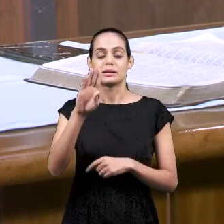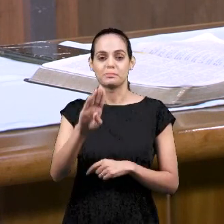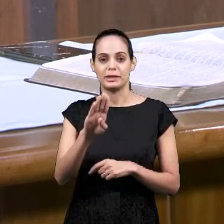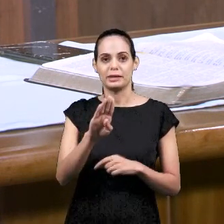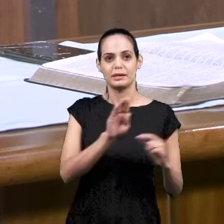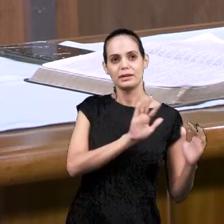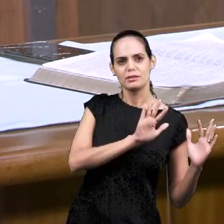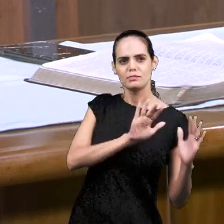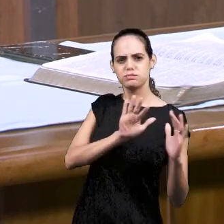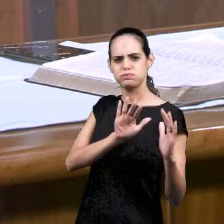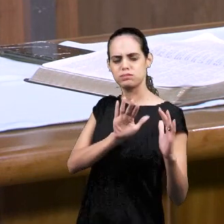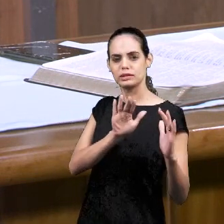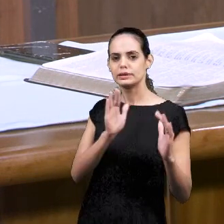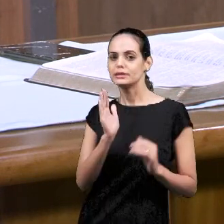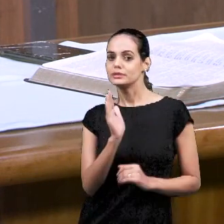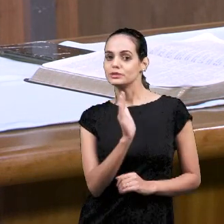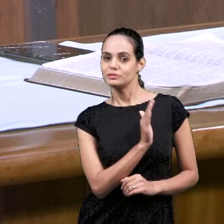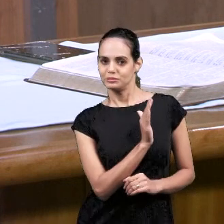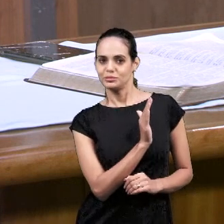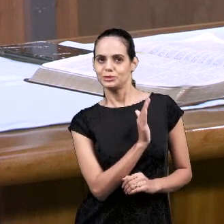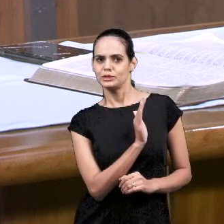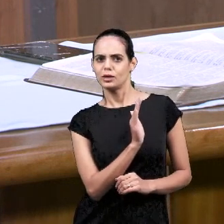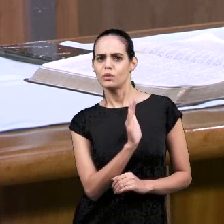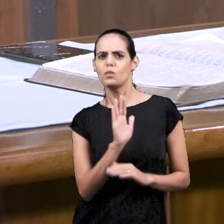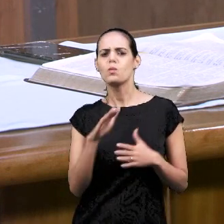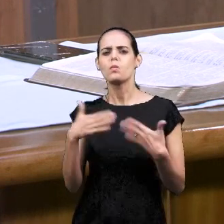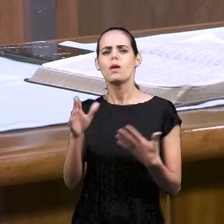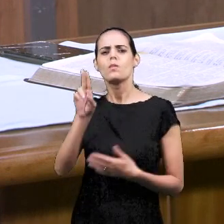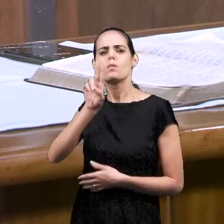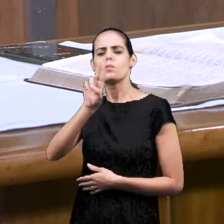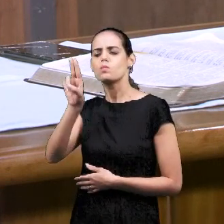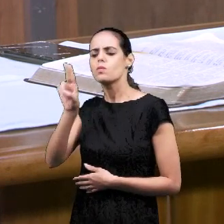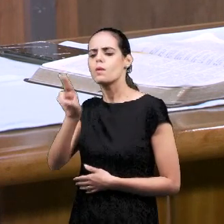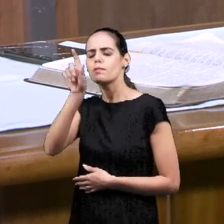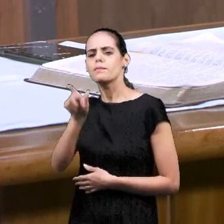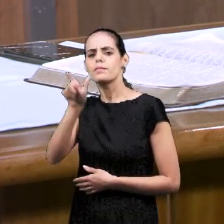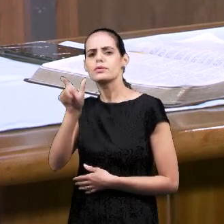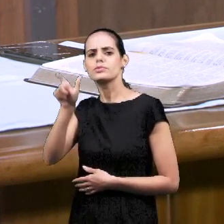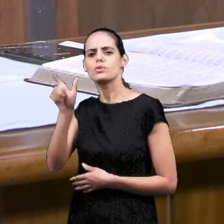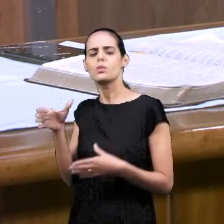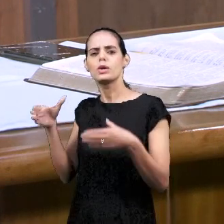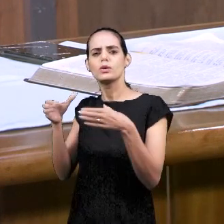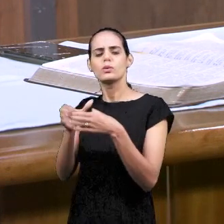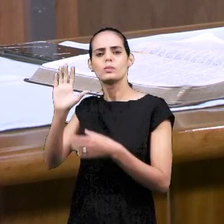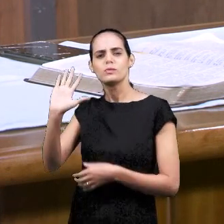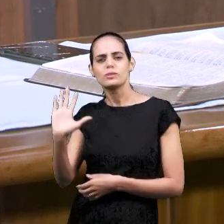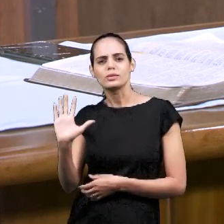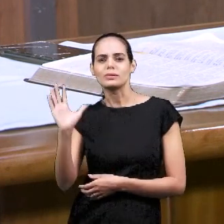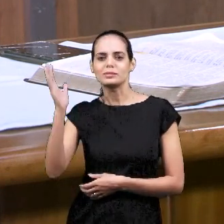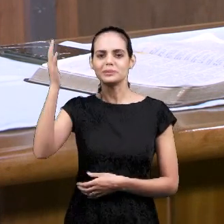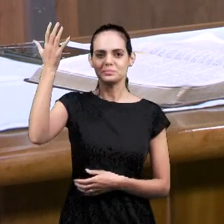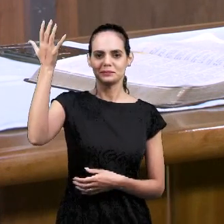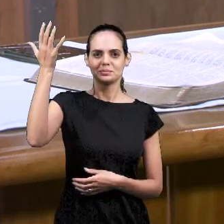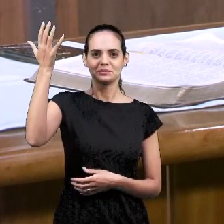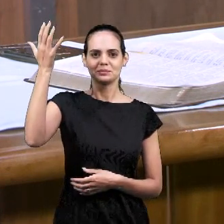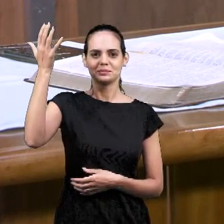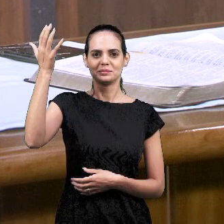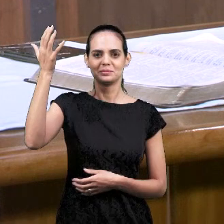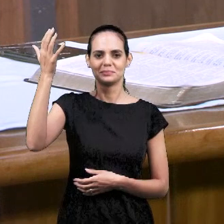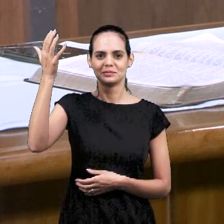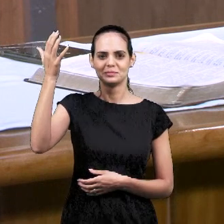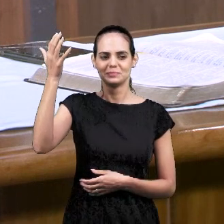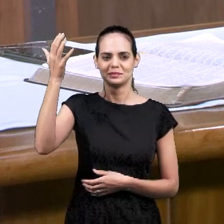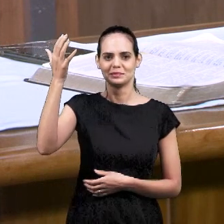part la foule. C'était le nom des personnes et du groupe qui étaient dans l'événement. Je vais adresser cette question